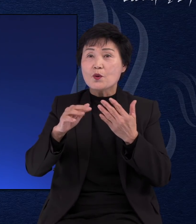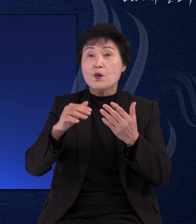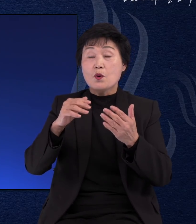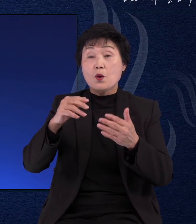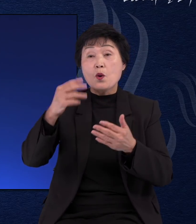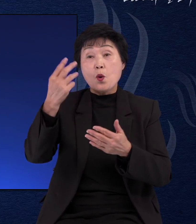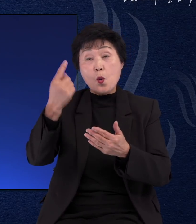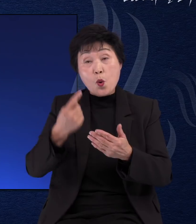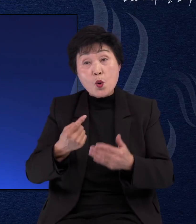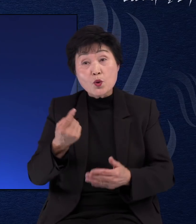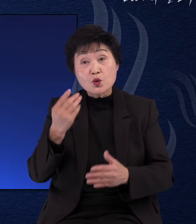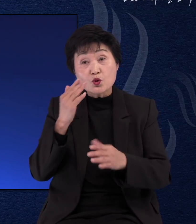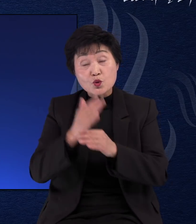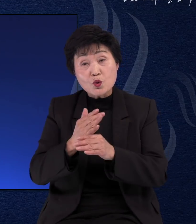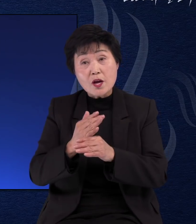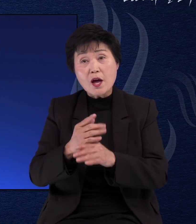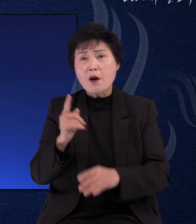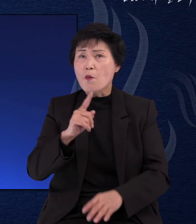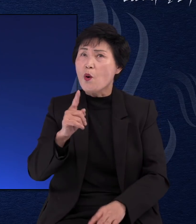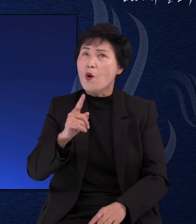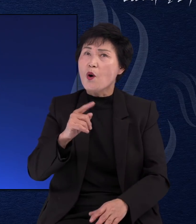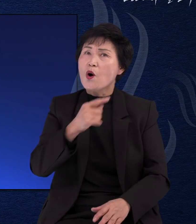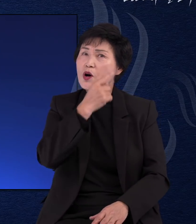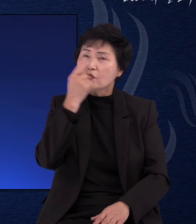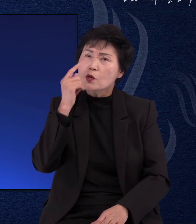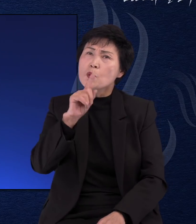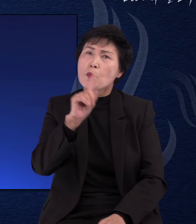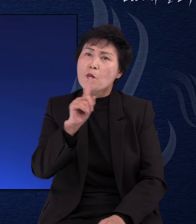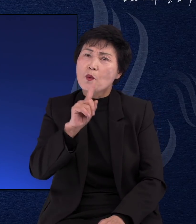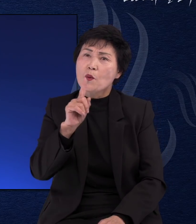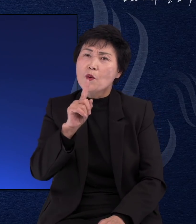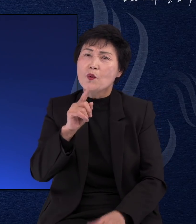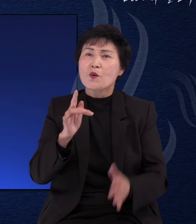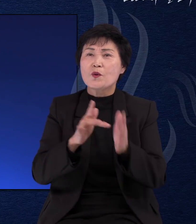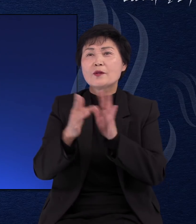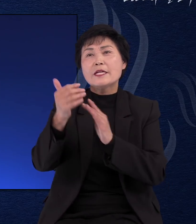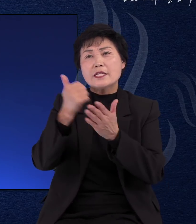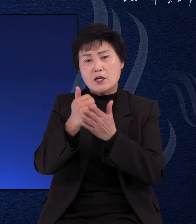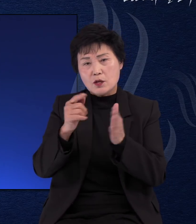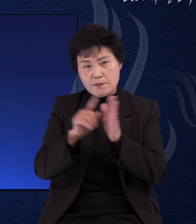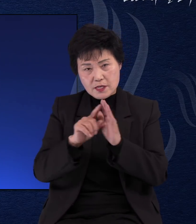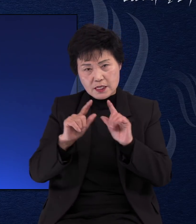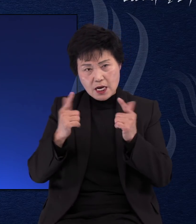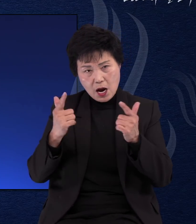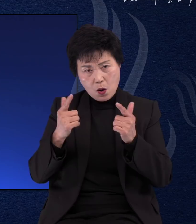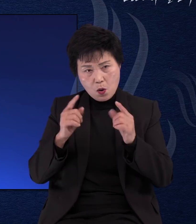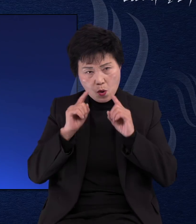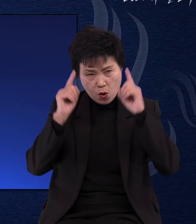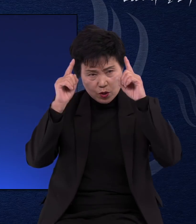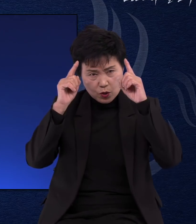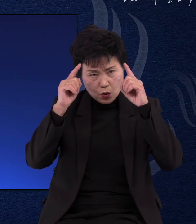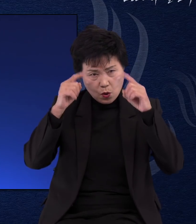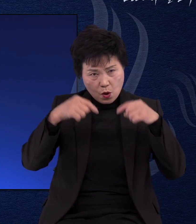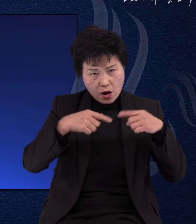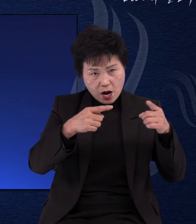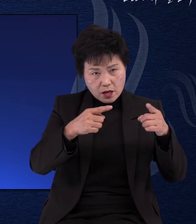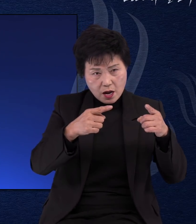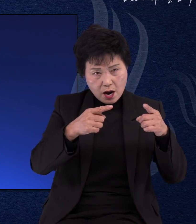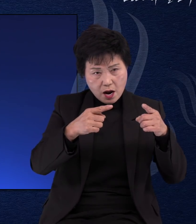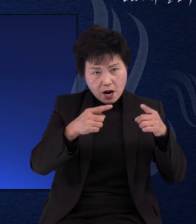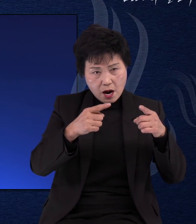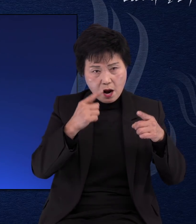여러 가지로 나타나겠지만 저에게는 어떤 증거로 나타났냐면, 예수님 안 믿고 지옥 갈 우리 아버지 어머니 생각에